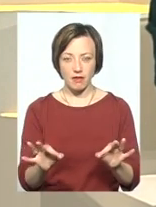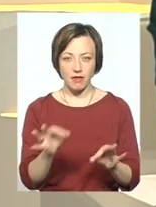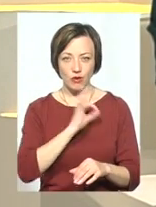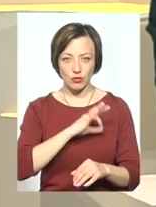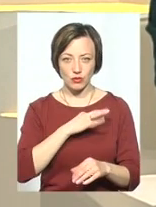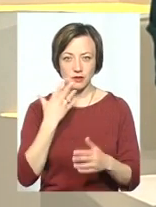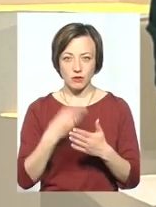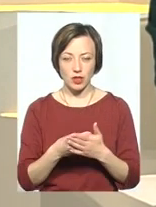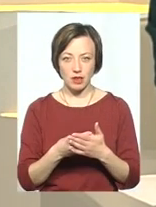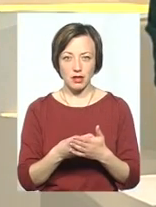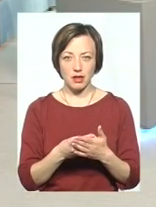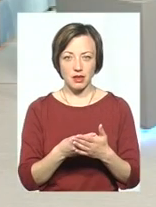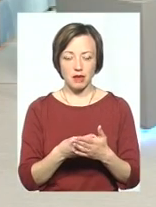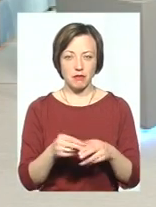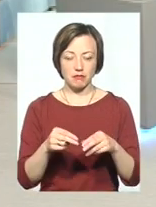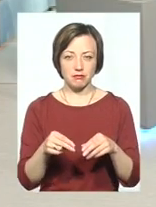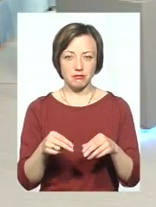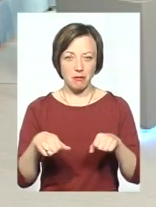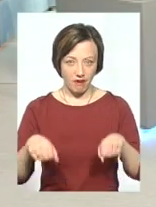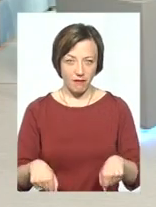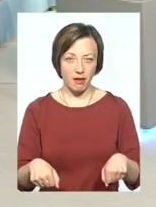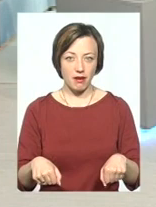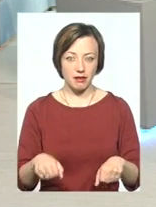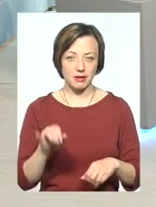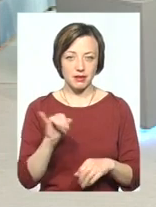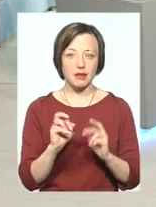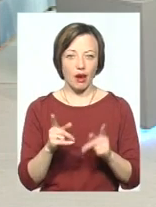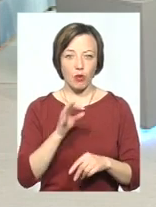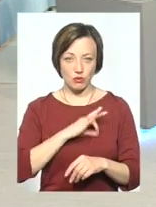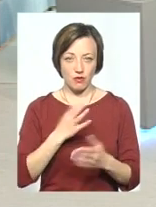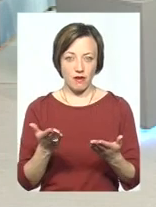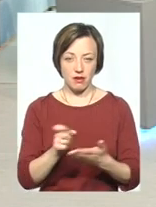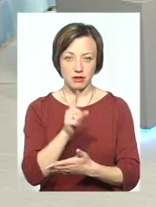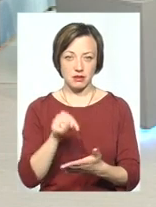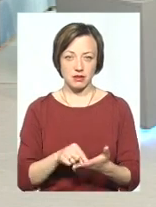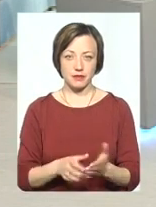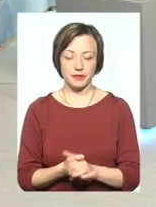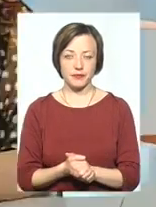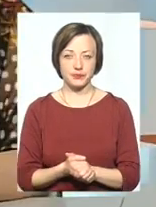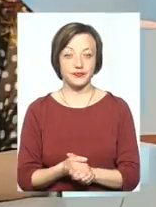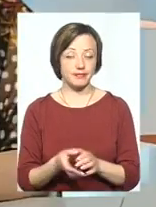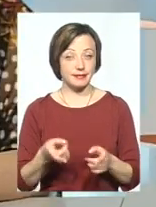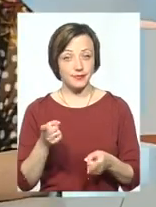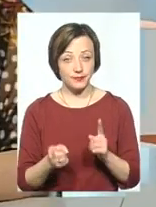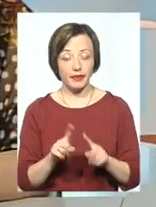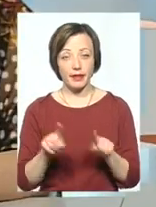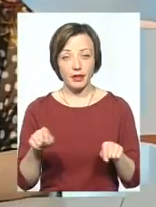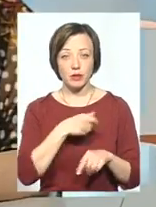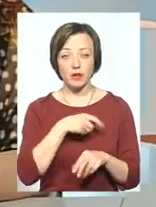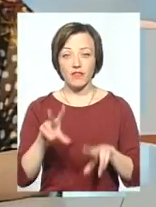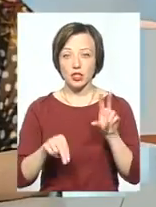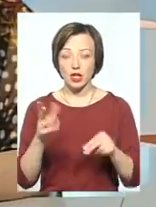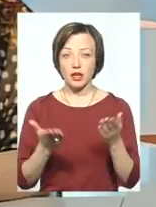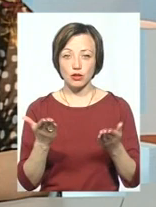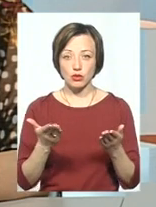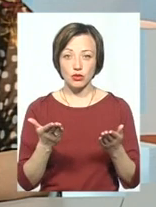використовувати свої механізми для того, ну, свої права і як ними користуватися. Ну, звичайно, деякі депутати вважають,